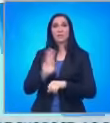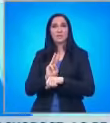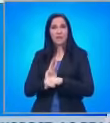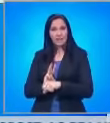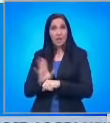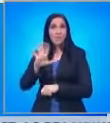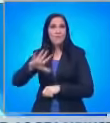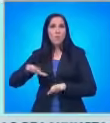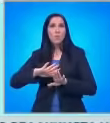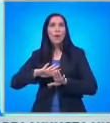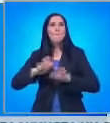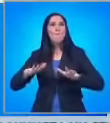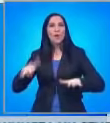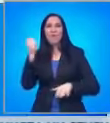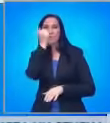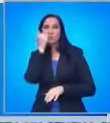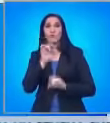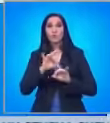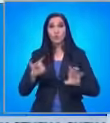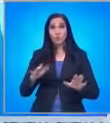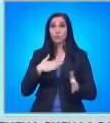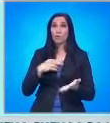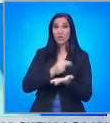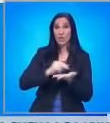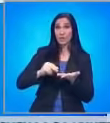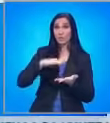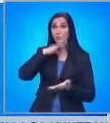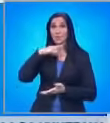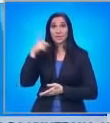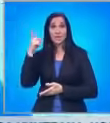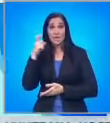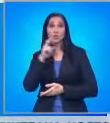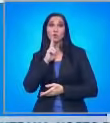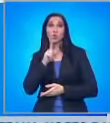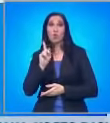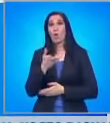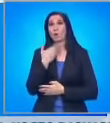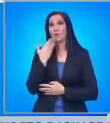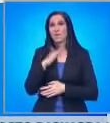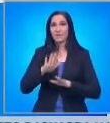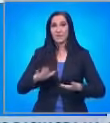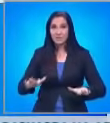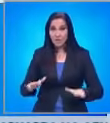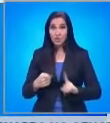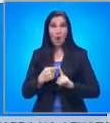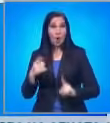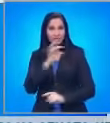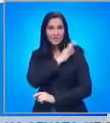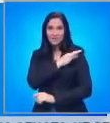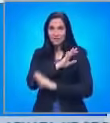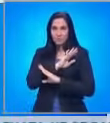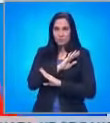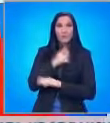На фона на морето от фалшиви новини, до редакцията ни стигна сигнал за учителка, която разказва на децата, че от ваксините